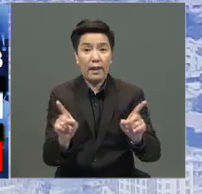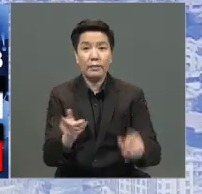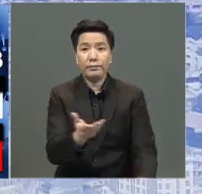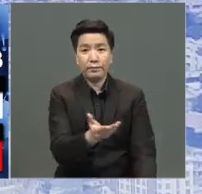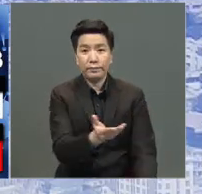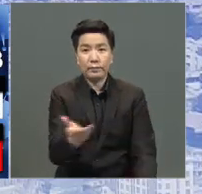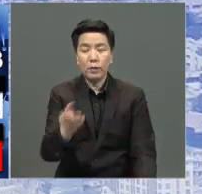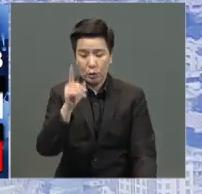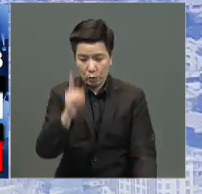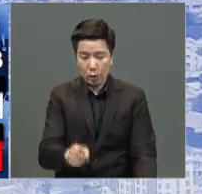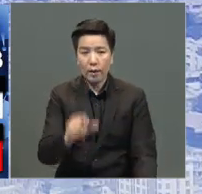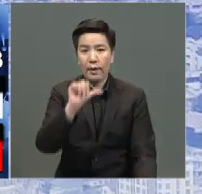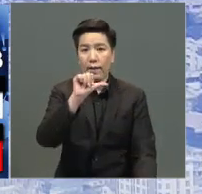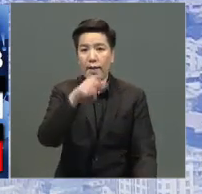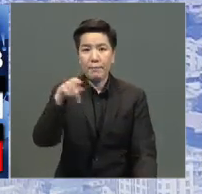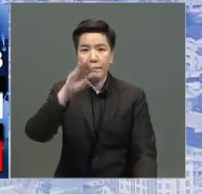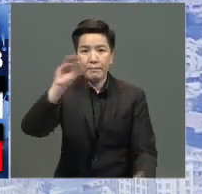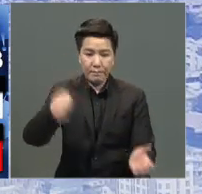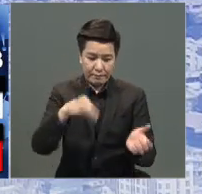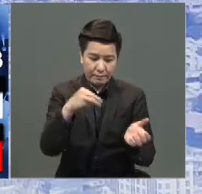ก็บอกว่าจะพยายามให้ได้มากที่สุดแต่ท่านก็ต้องใช้Appตัวนี้เพื่อที่เราจะได้ติดตามดูแลสุขภาพท่านได้นอกจากสุขภาพท่านด้วยคนอื่นๆที่มาใช้บริการในความเสี่ยงสูงนี้ต้องได้รับการดูแลด้วยเพราะฉะนั้นถ้าท่านจะใช้ก็ต้องมีการเรียกว่าต้องต้องช่วยกันนะครับในการที่จะต้องยอมรับกับการติดตามตรงนี้นะครับซึ่งก็นำเรียน